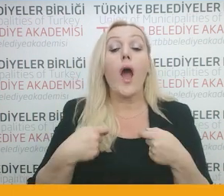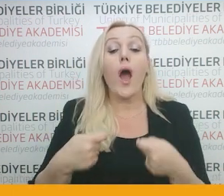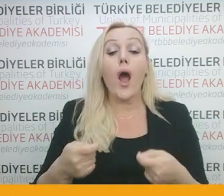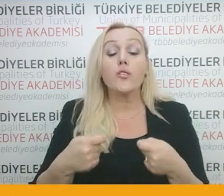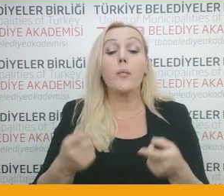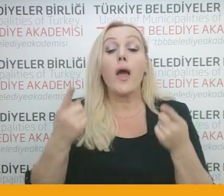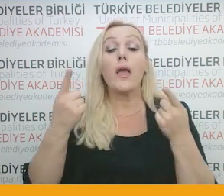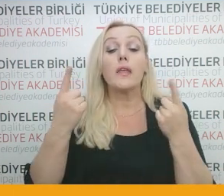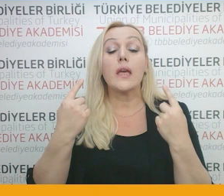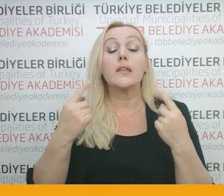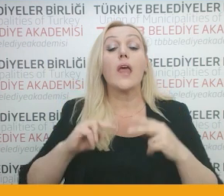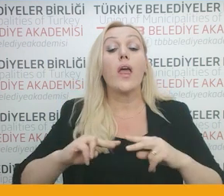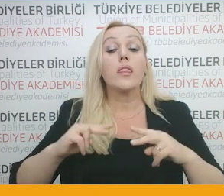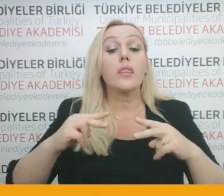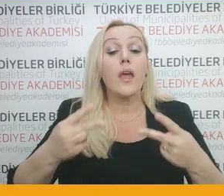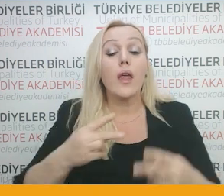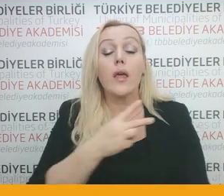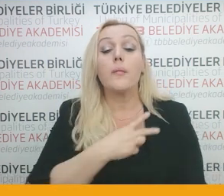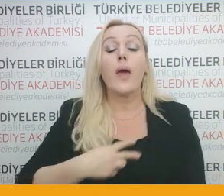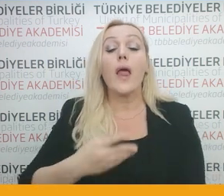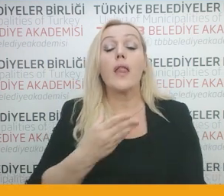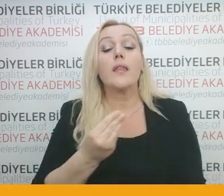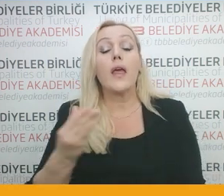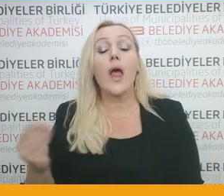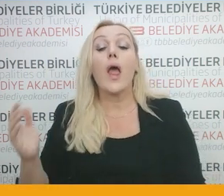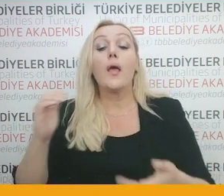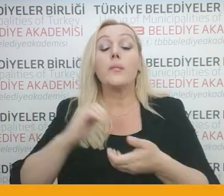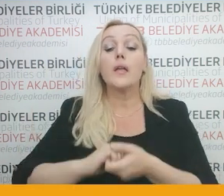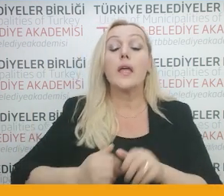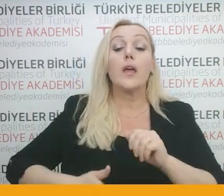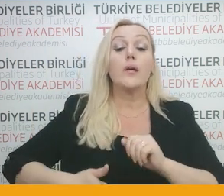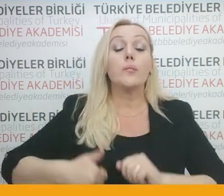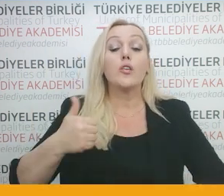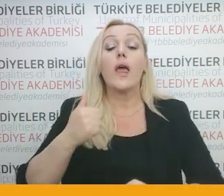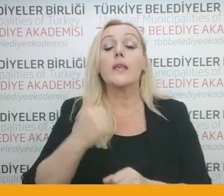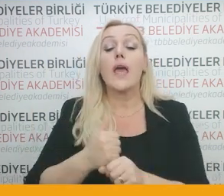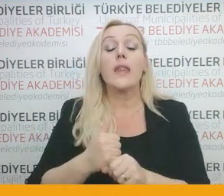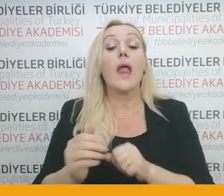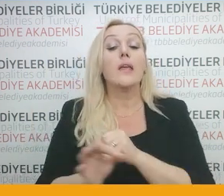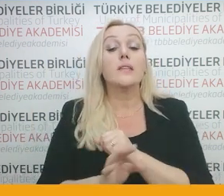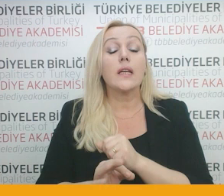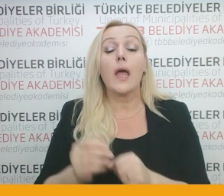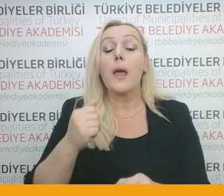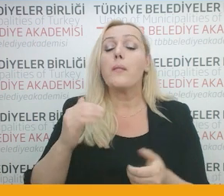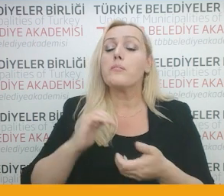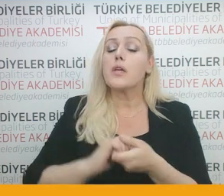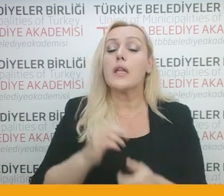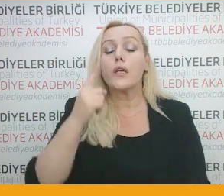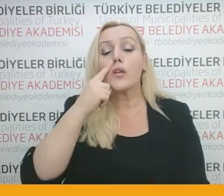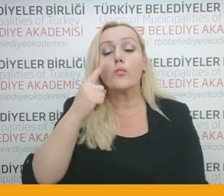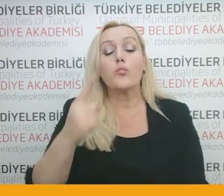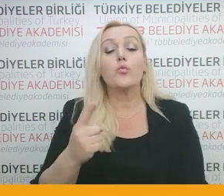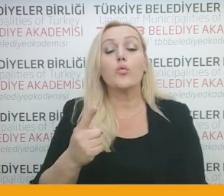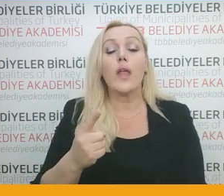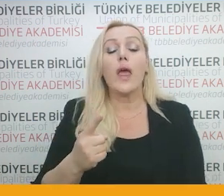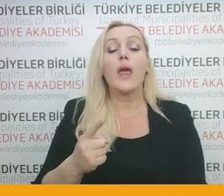yetkisini devrede bilirler. Mahalle idare birliklerine birlik başkanı harcama yetkisini genel sekretere, birlik müdürü veya birim amirine kısmen